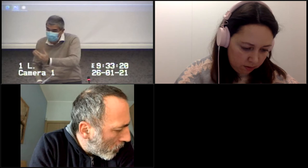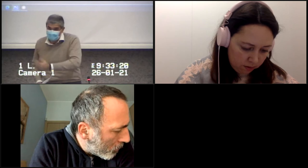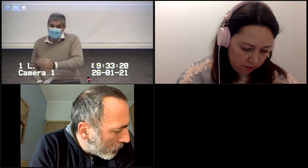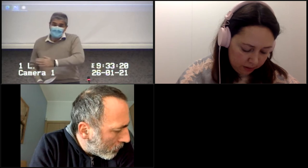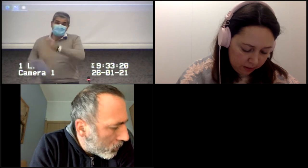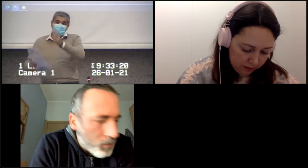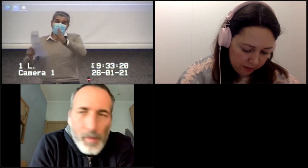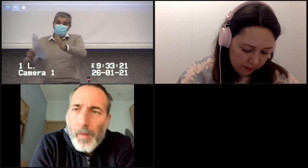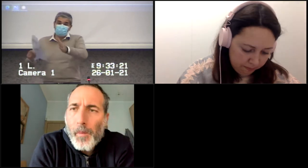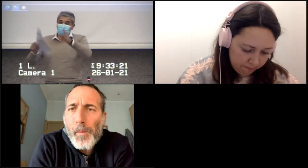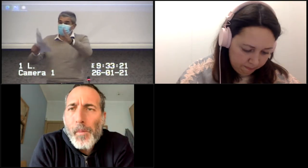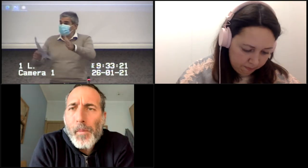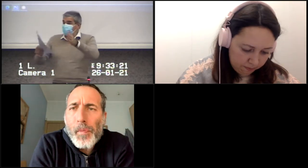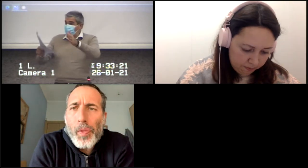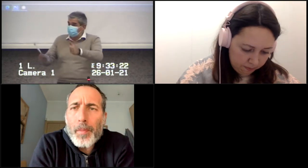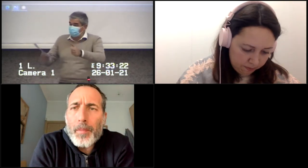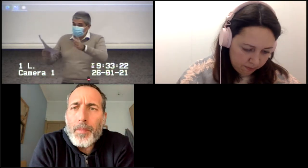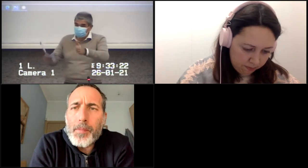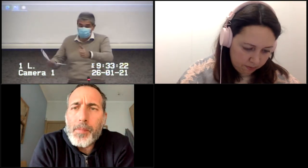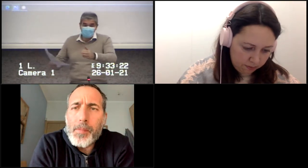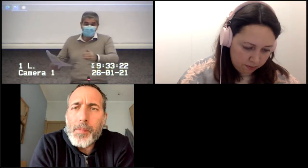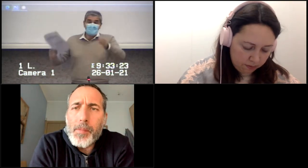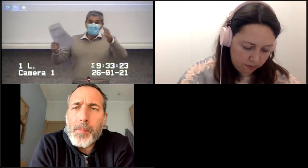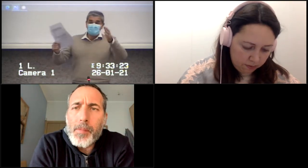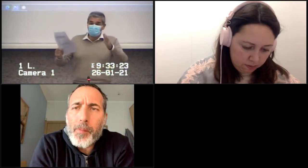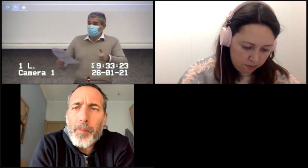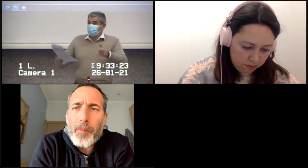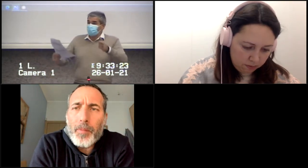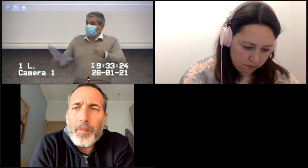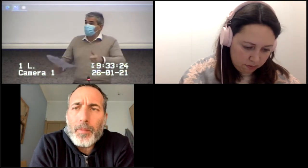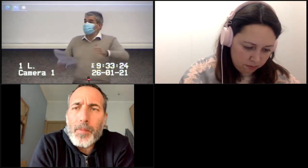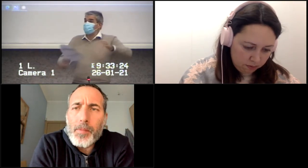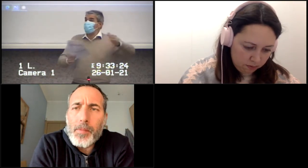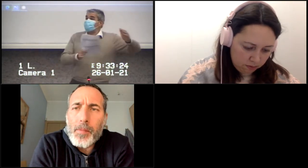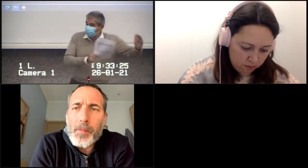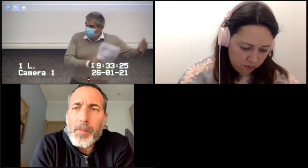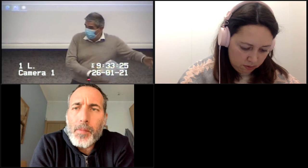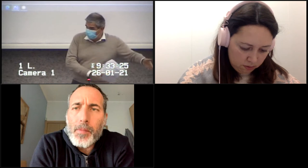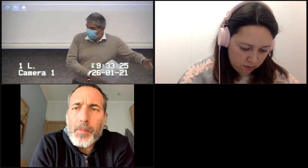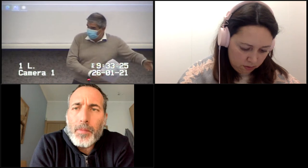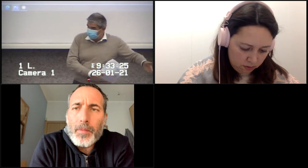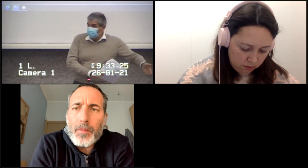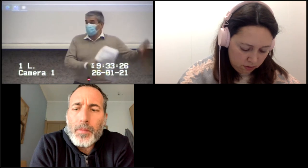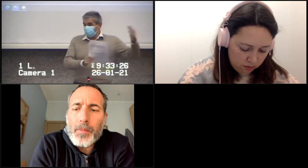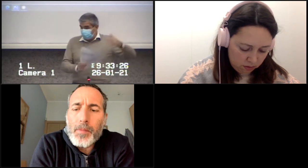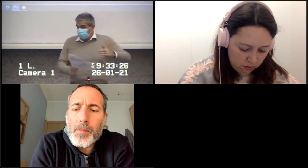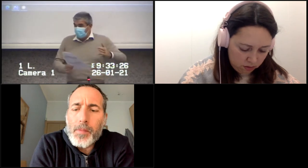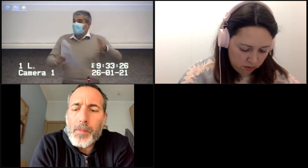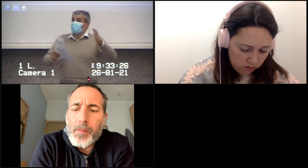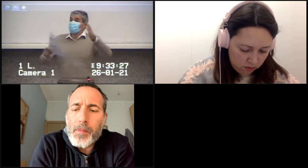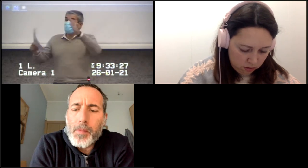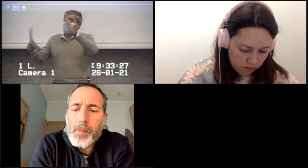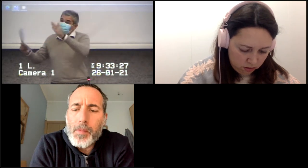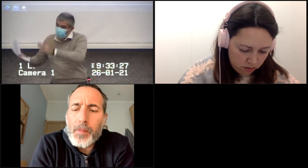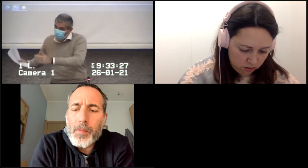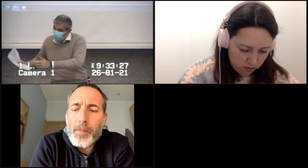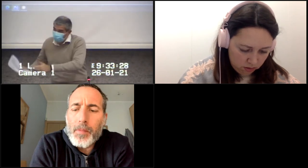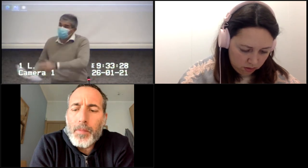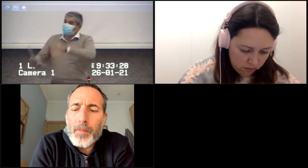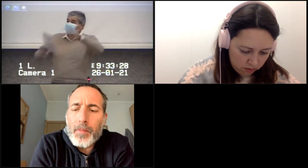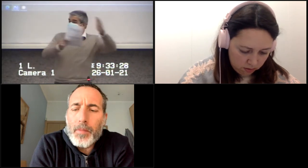costi. Se l'obiettivo della legge è quello di dire: io voglio che non costruiate più nuovo, o meglio, costruiate